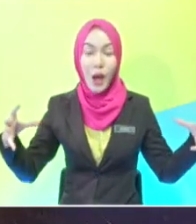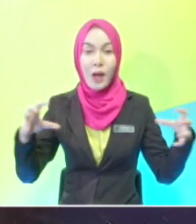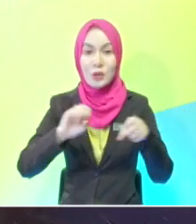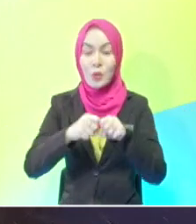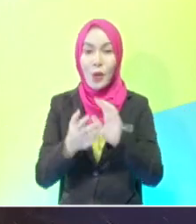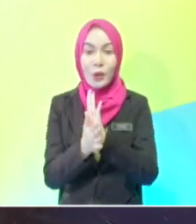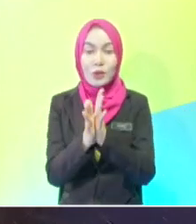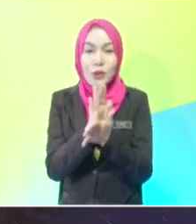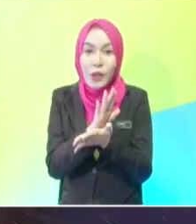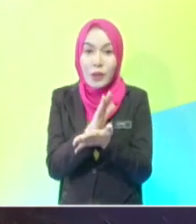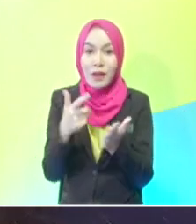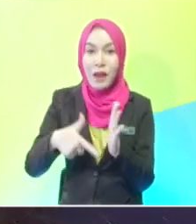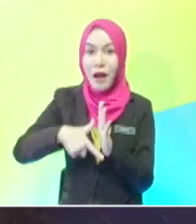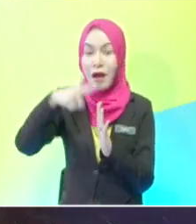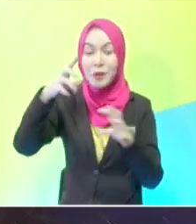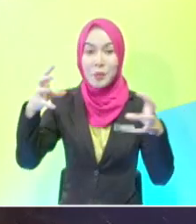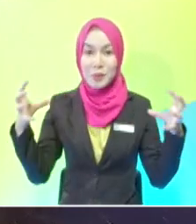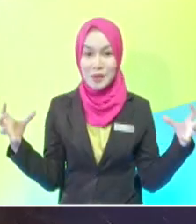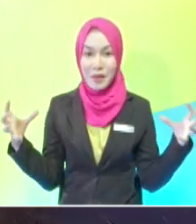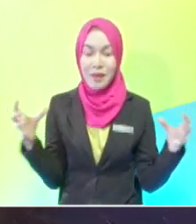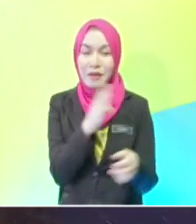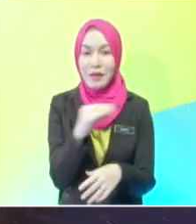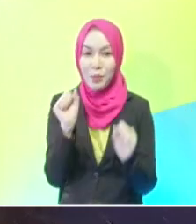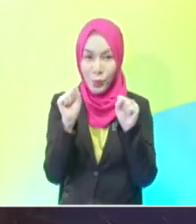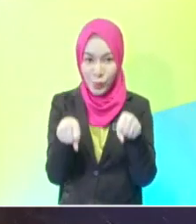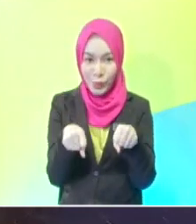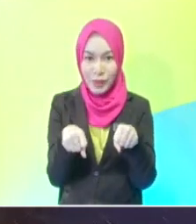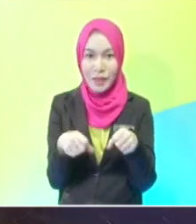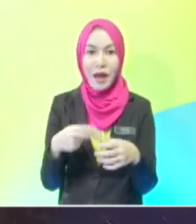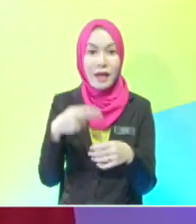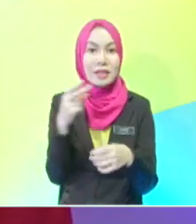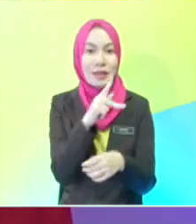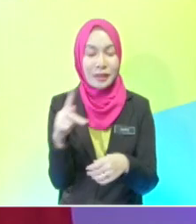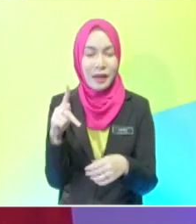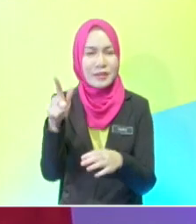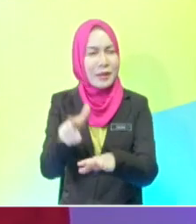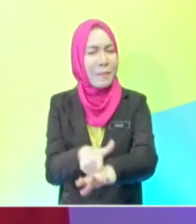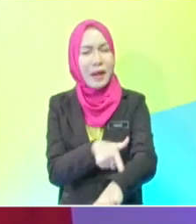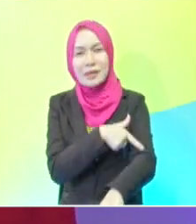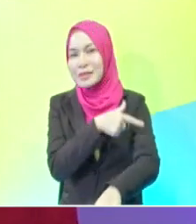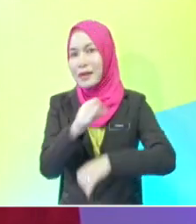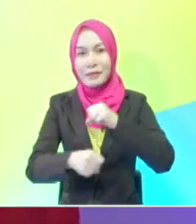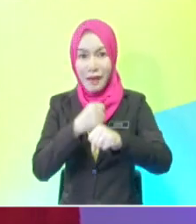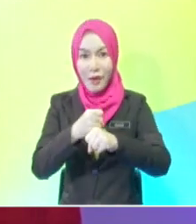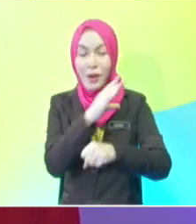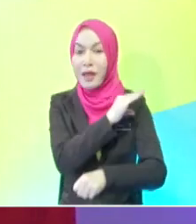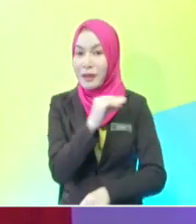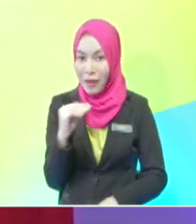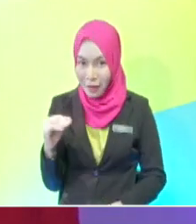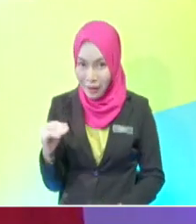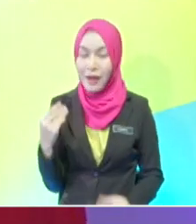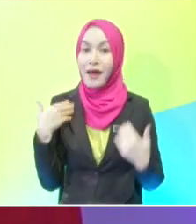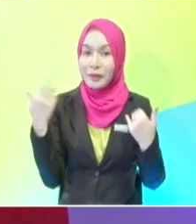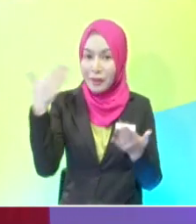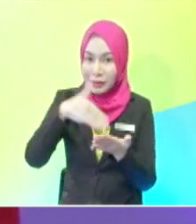salmon selain daripada itu dia boleh dihasilkan sepanjang tahun Oke dan adik lagi